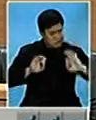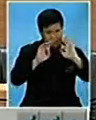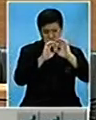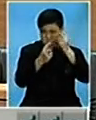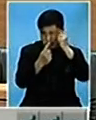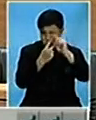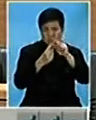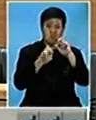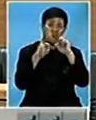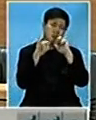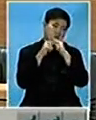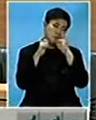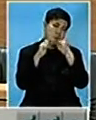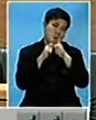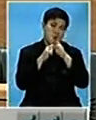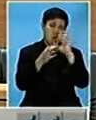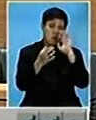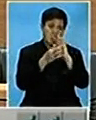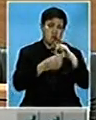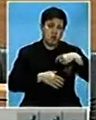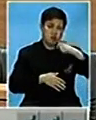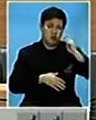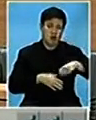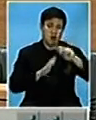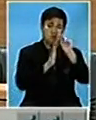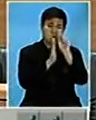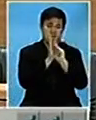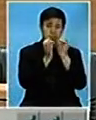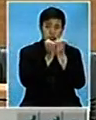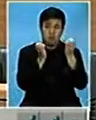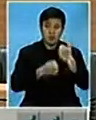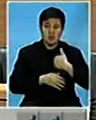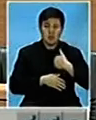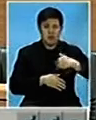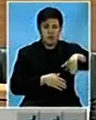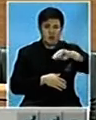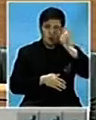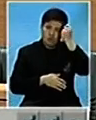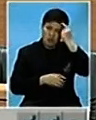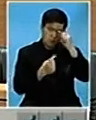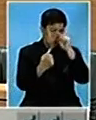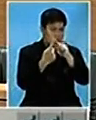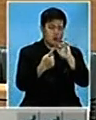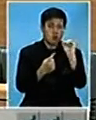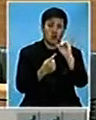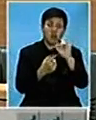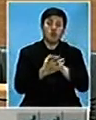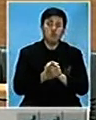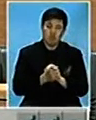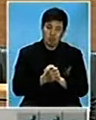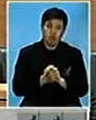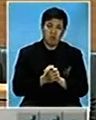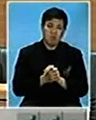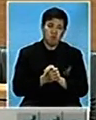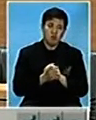แล้วก็เป็นปัญหาที่เกี่ยวข้องกับศาลรัฐธรรมนูญก็คือเรายังเข้าใจไม่ตรงกันในเรื่องของ